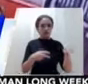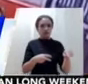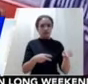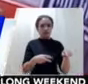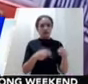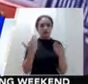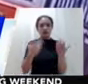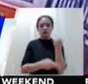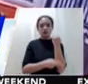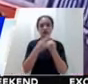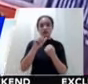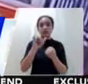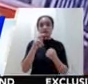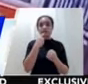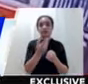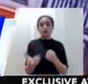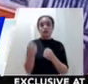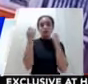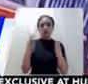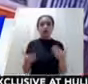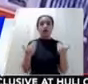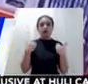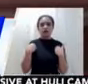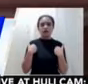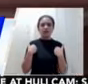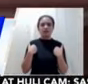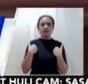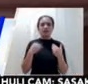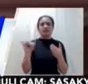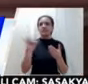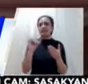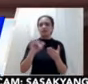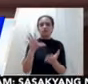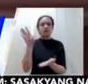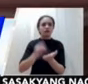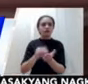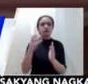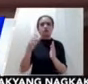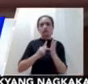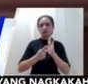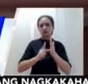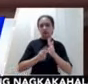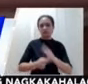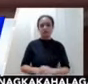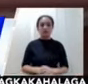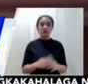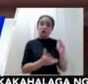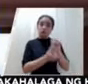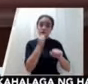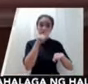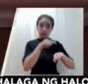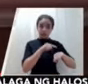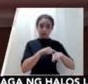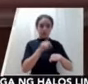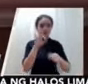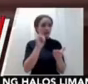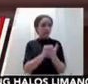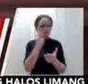sa may-ari, may hawak na duplicate na susi ang suspect. Most of the time, ang nangyayari po pag mga ganitong magagandang